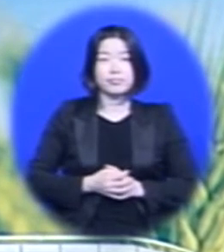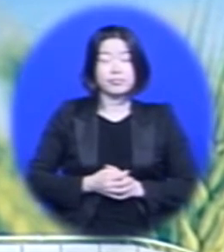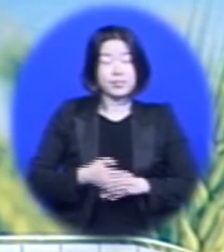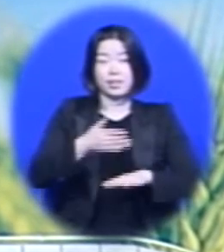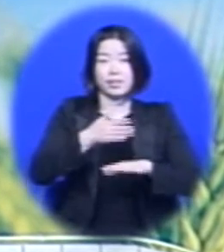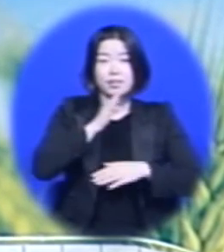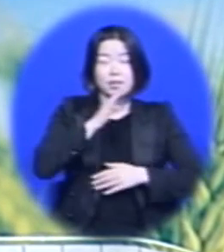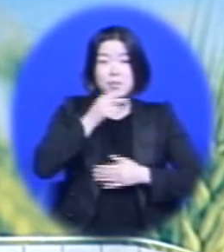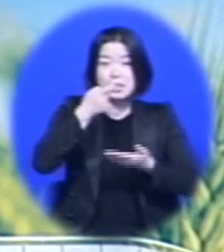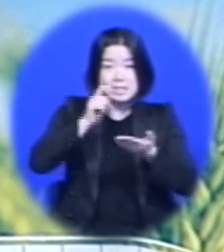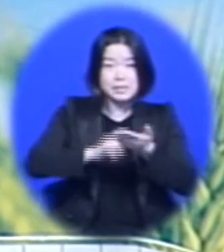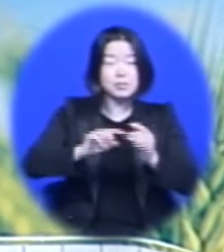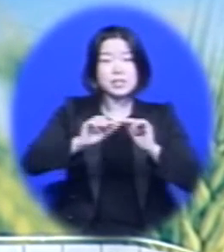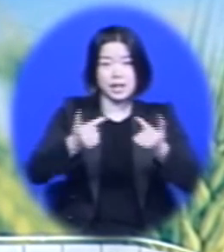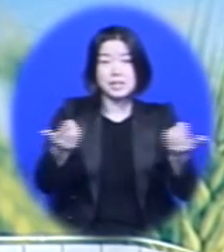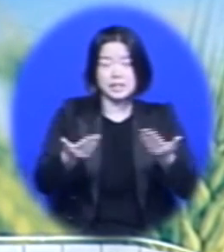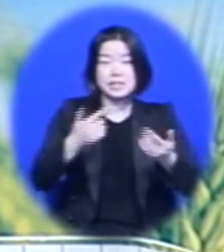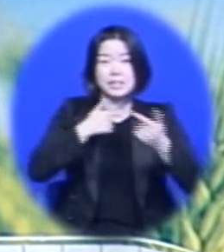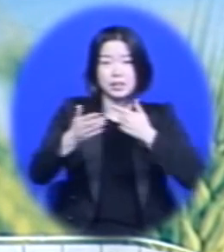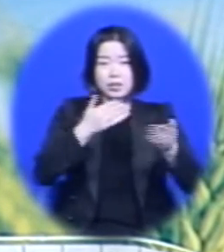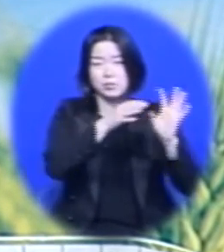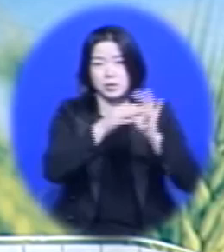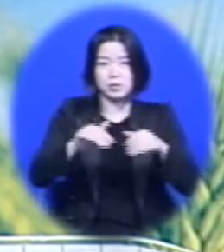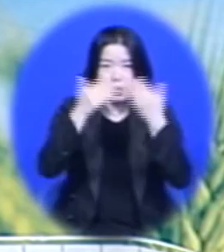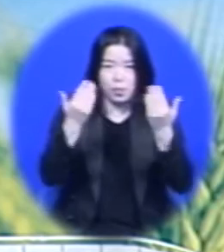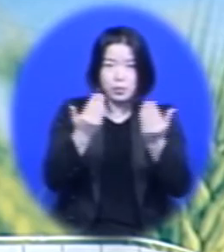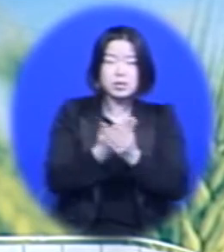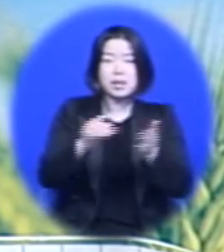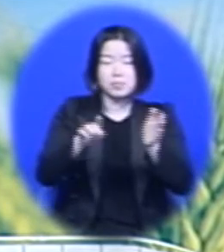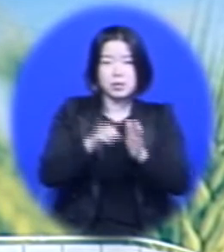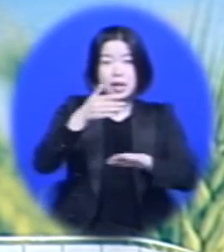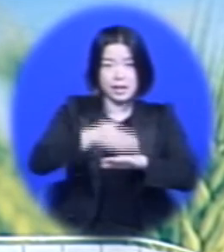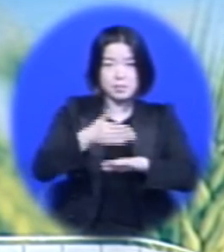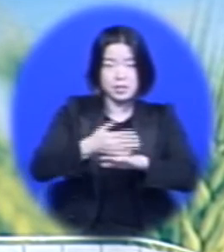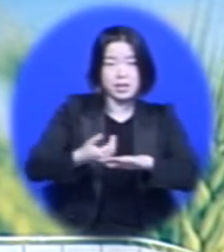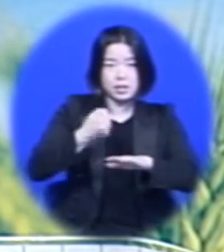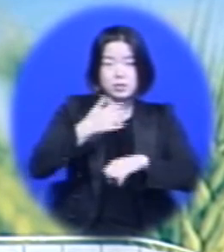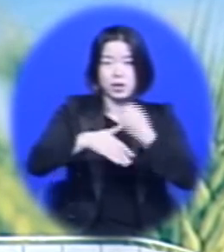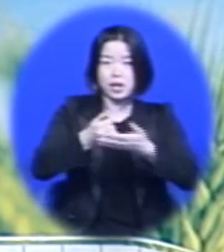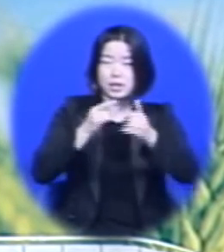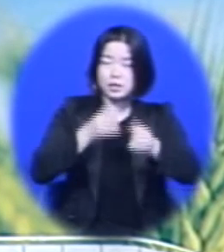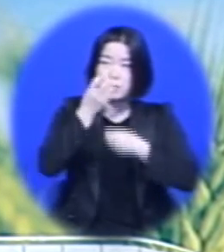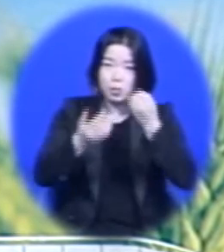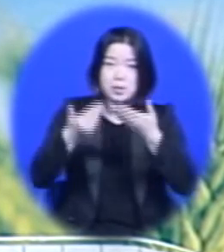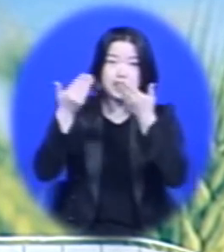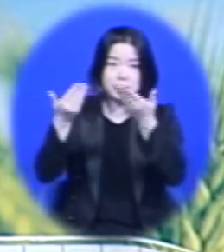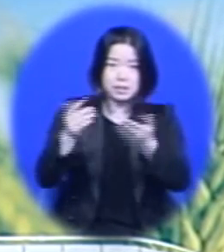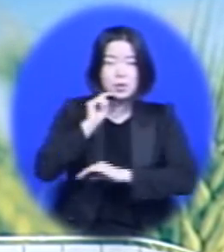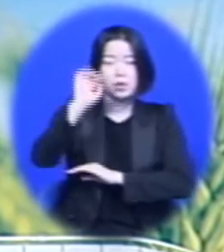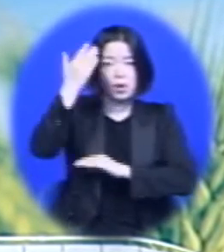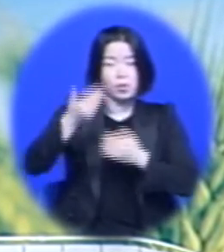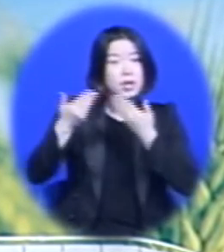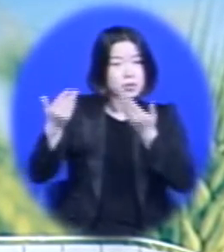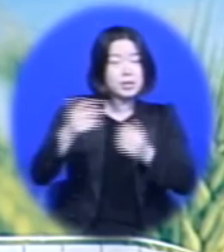정말 쉽지 않은 일을 겪으면서도 온전한 믿음과 감사로 하나님 앞에 고백하며 또 영광 돌리는